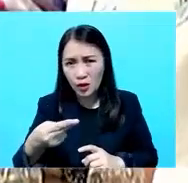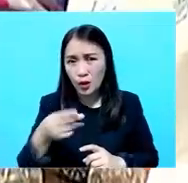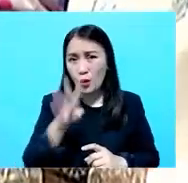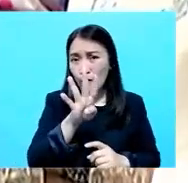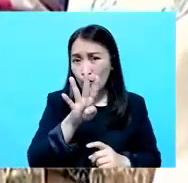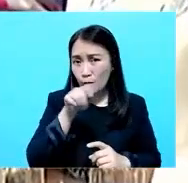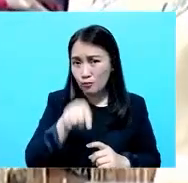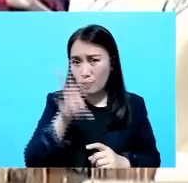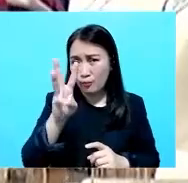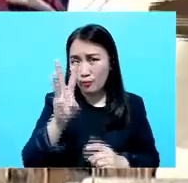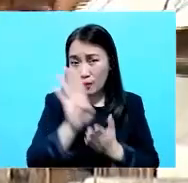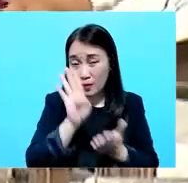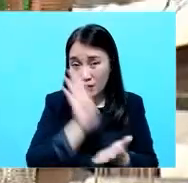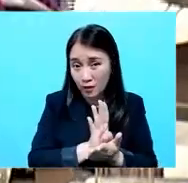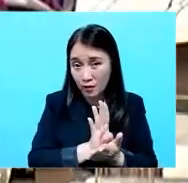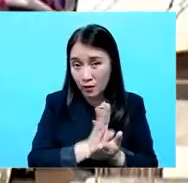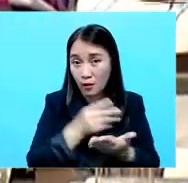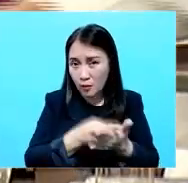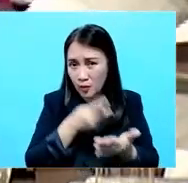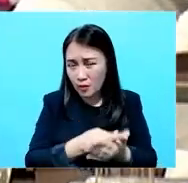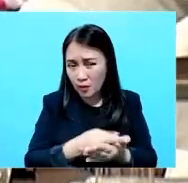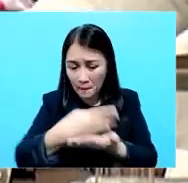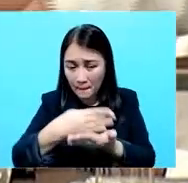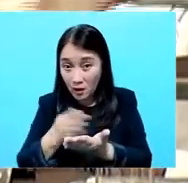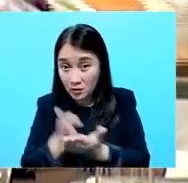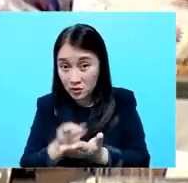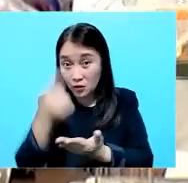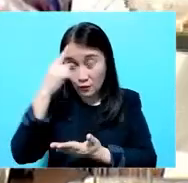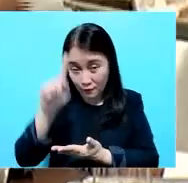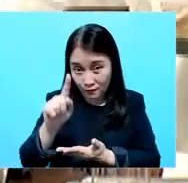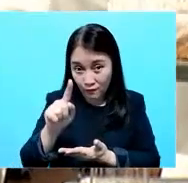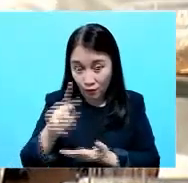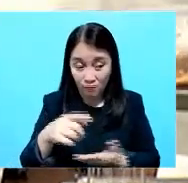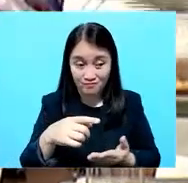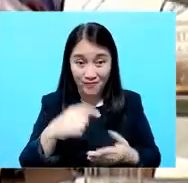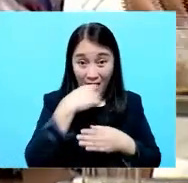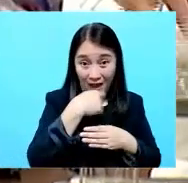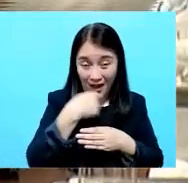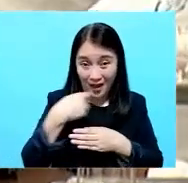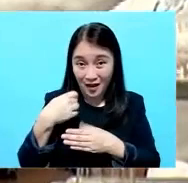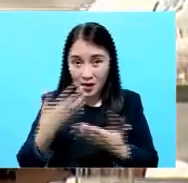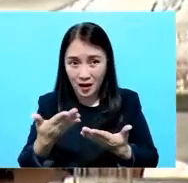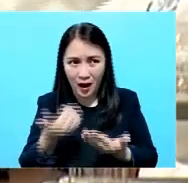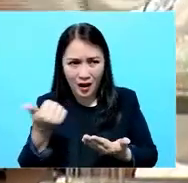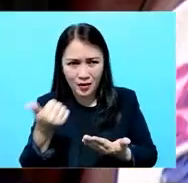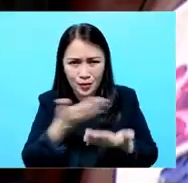na unobligated budget o yung pondong inilaan para sa test kits at iba pang commodities, pero hindi naman